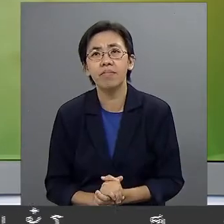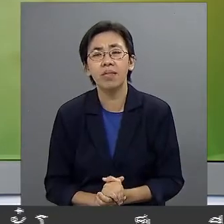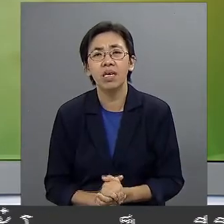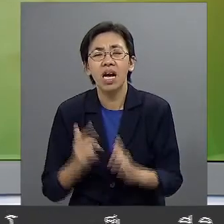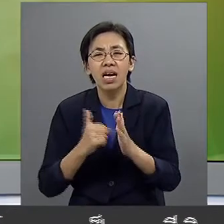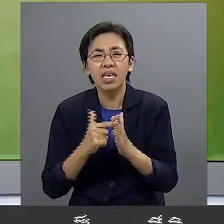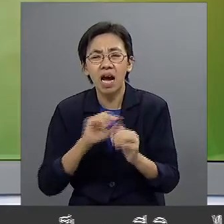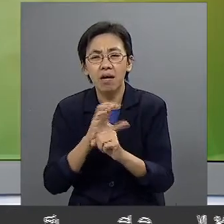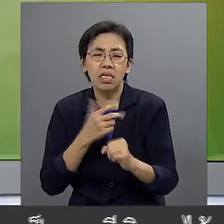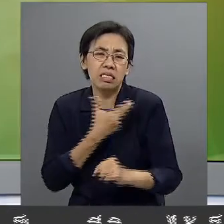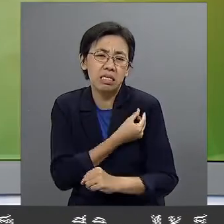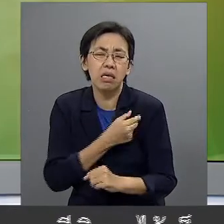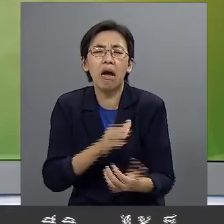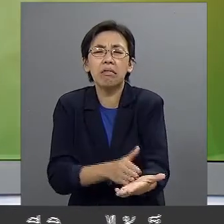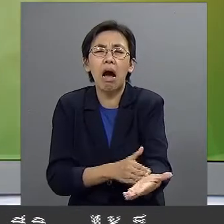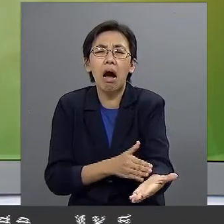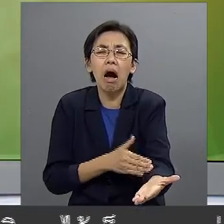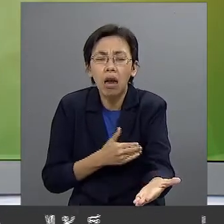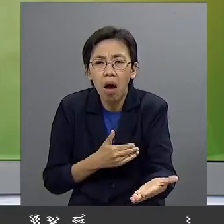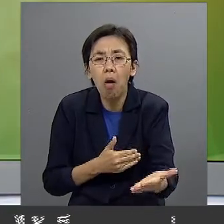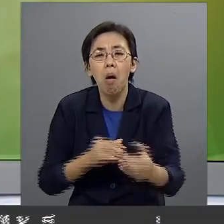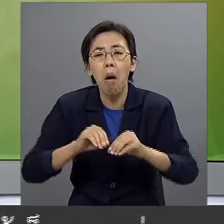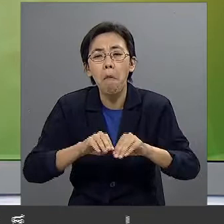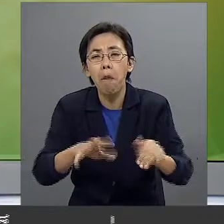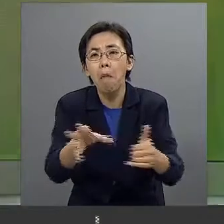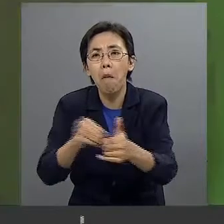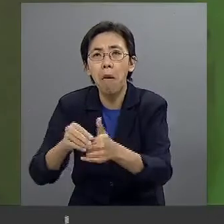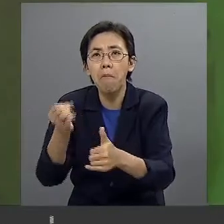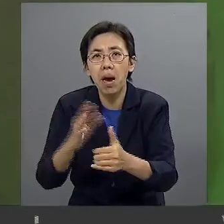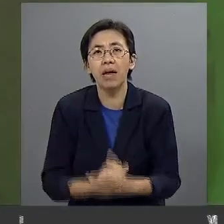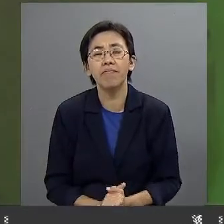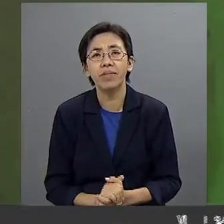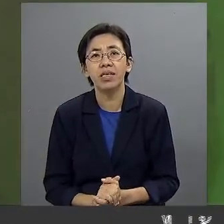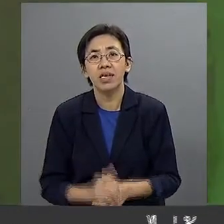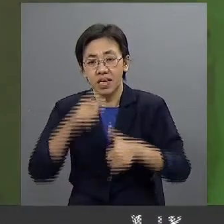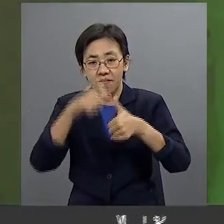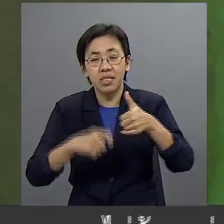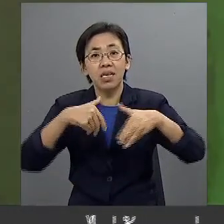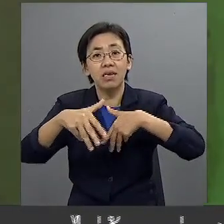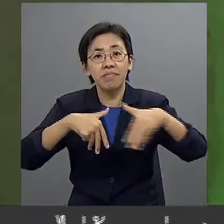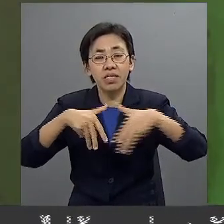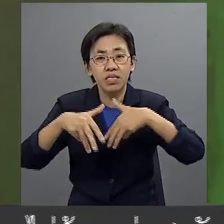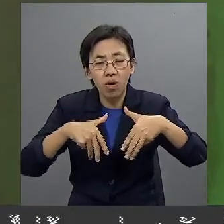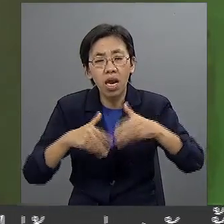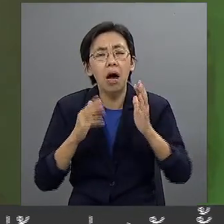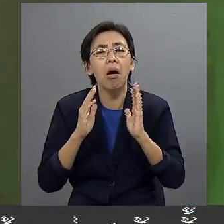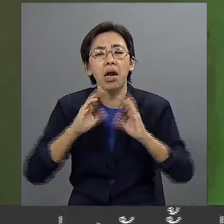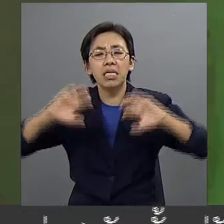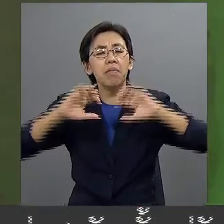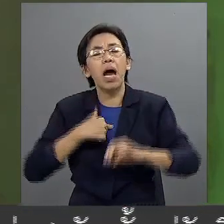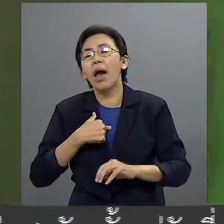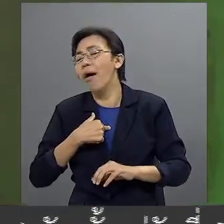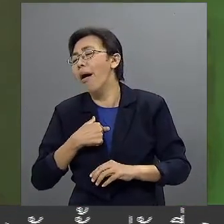ให้การแพร่ระบาดนั้นรุนแรงมากขึ้นมาใจต่อมาค่ะพฤติกรรมของประชาชนและความชะล่าใจของรัฐบาลที่ผ่อนคลาย